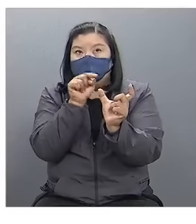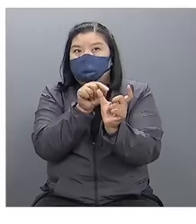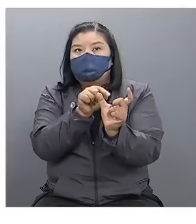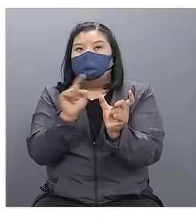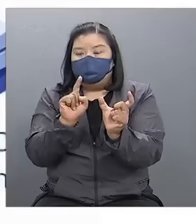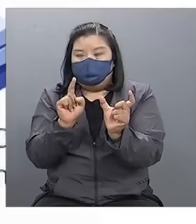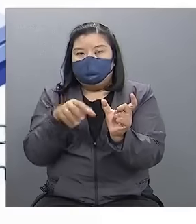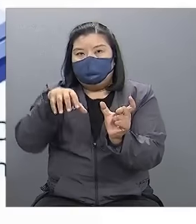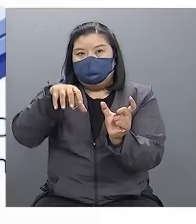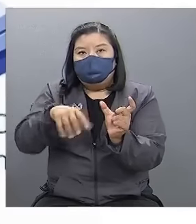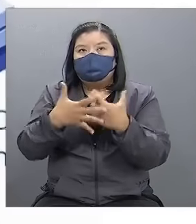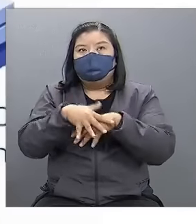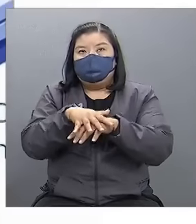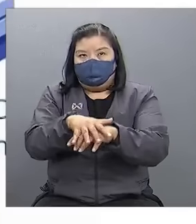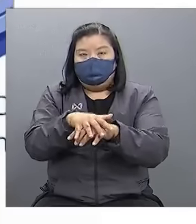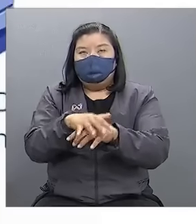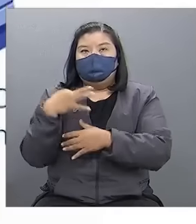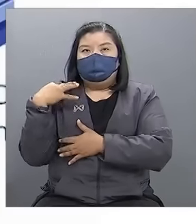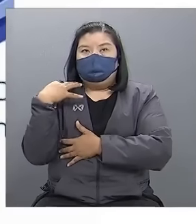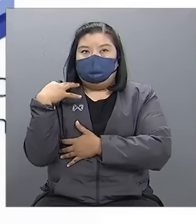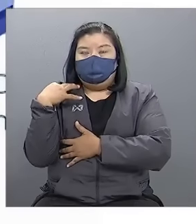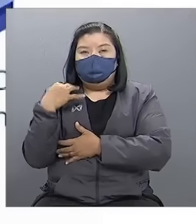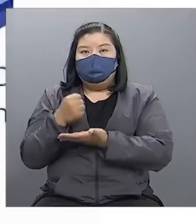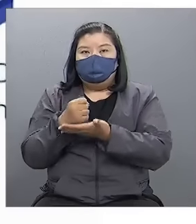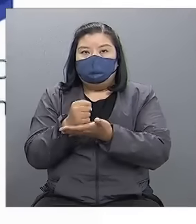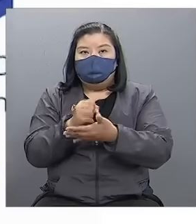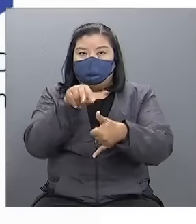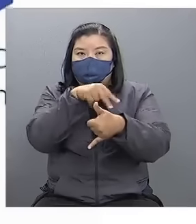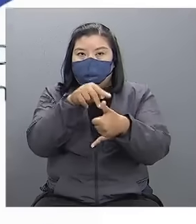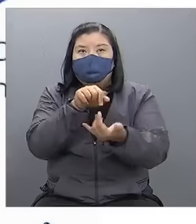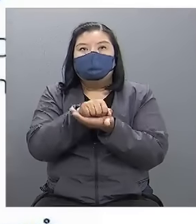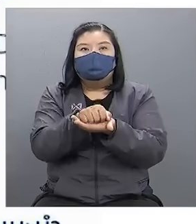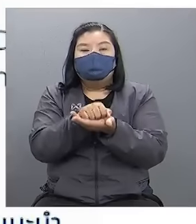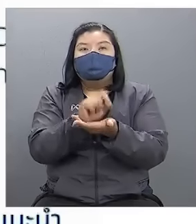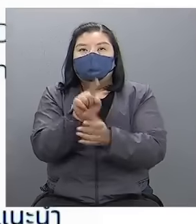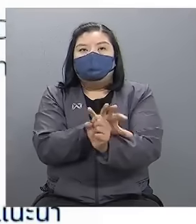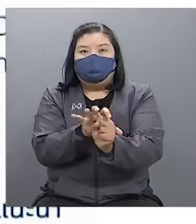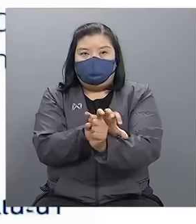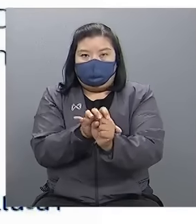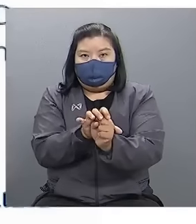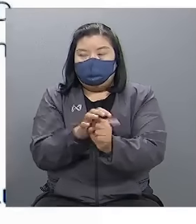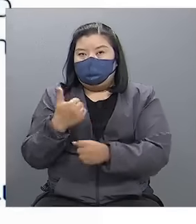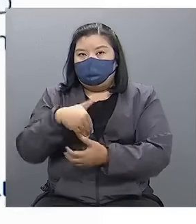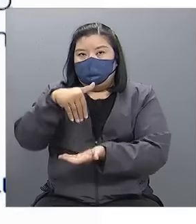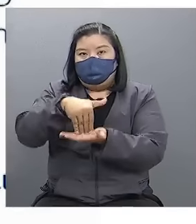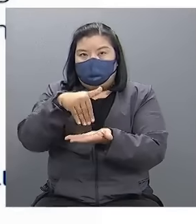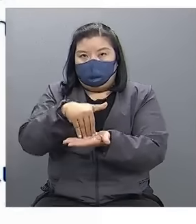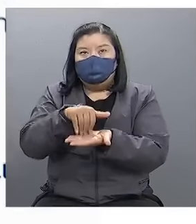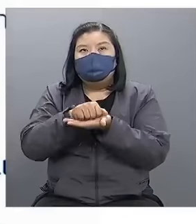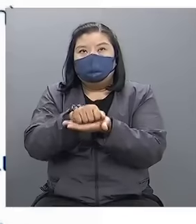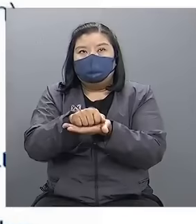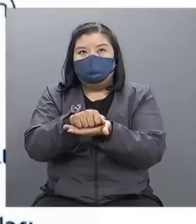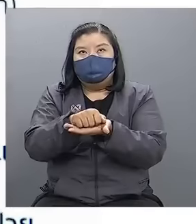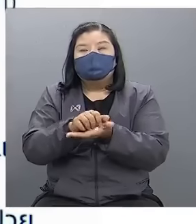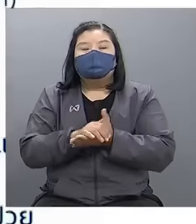เพชสัชกรรรษาลักษาโวิดผ่านระบบเพชสัชกรรมทางไ่ครัเพรนั้น